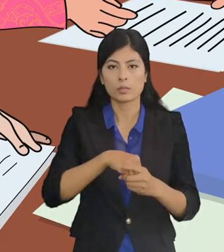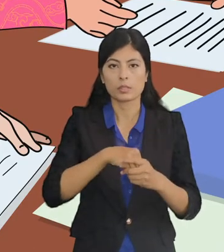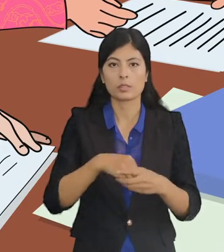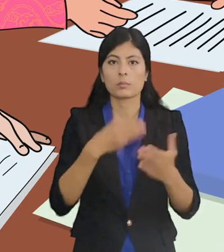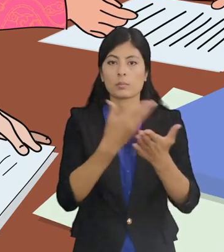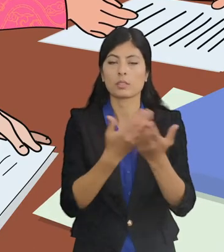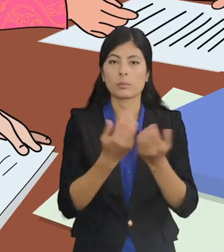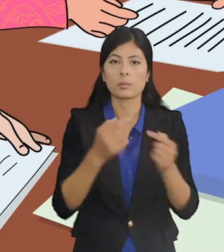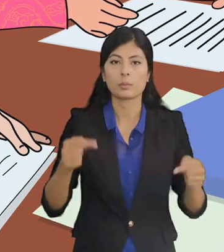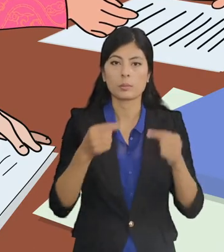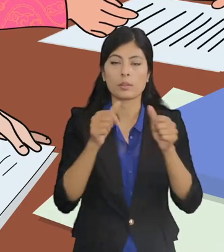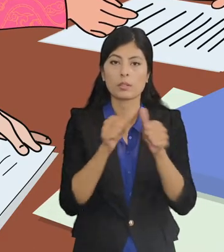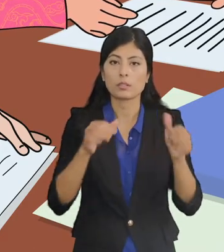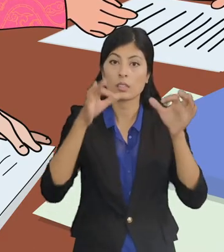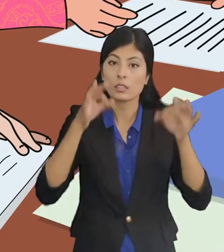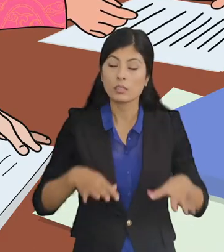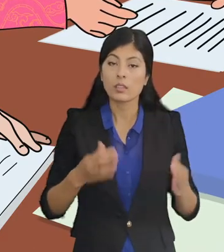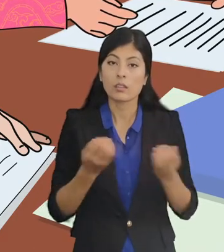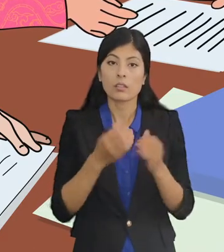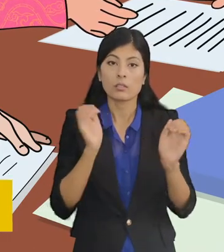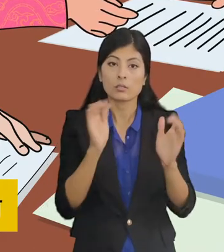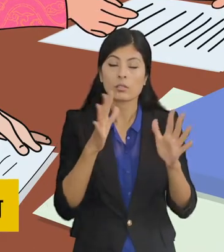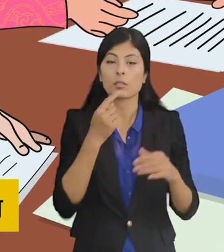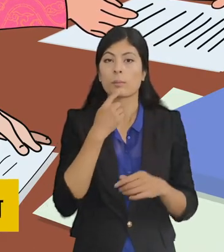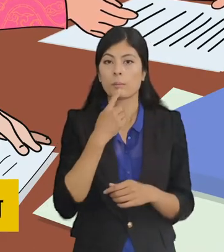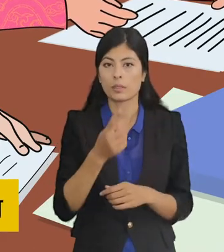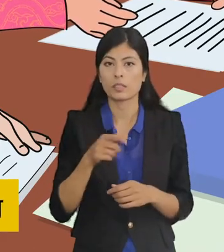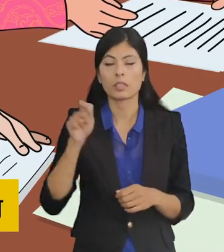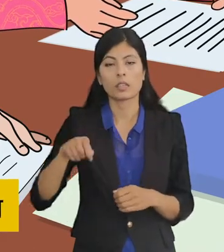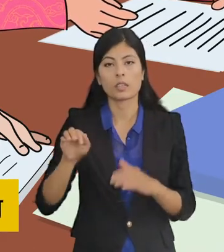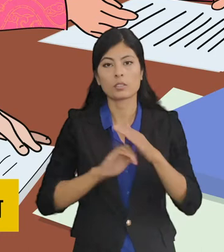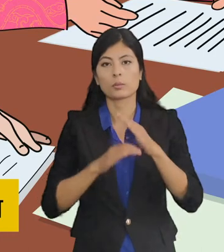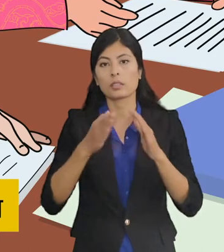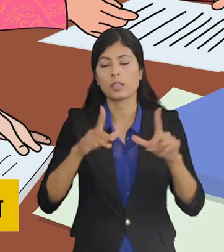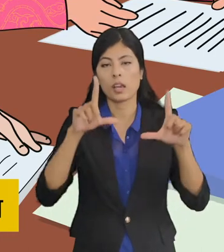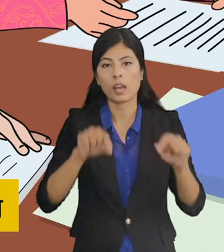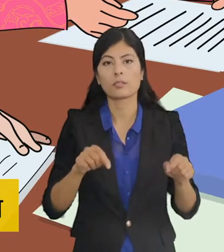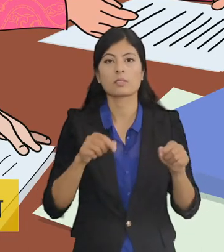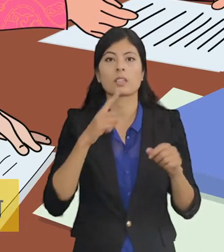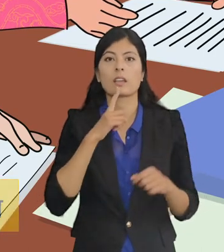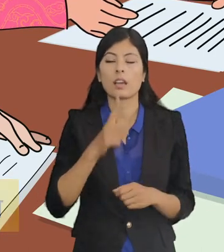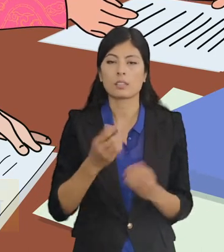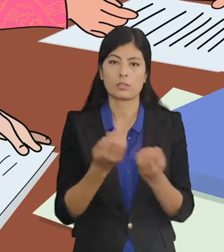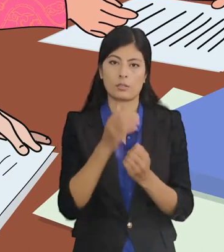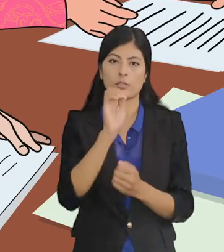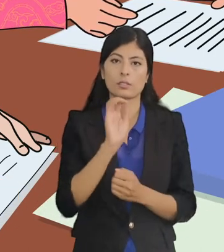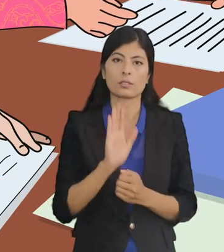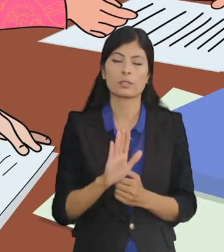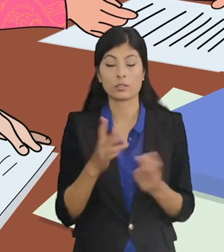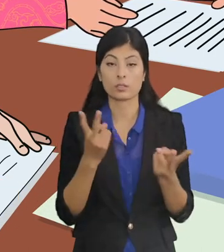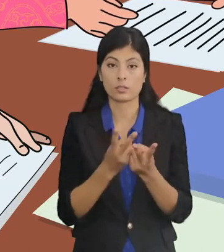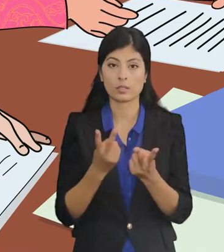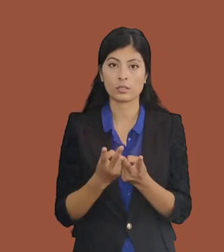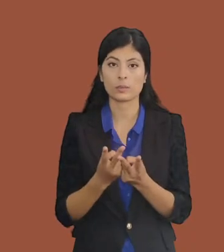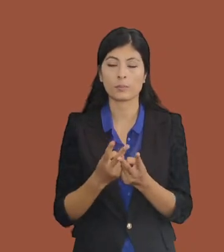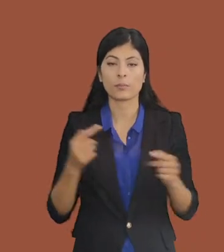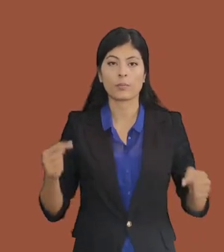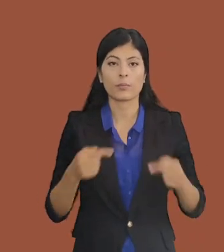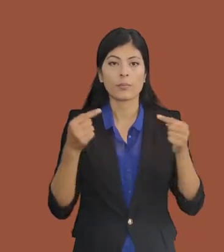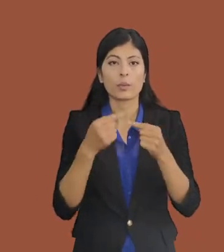भएको विवादमा तत्काल निर्णय गर्न सकिने नदेखिएमा न्यायिक समितिले आवश्यक आदेश गर्न सक्दछ।